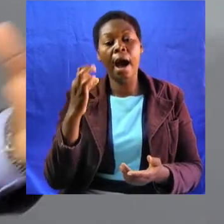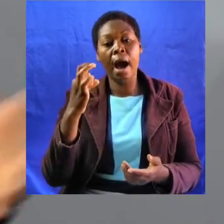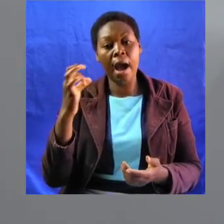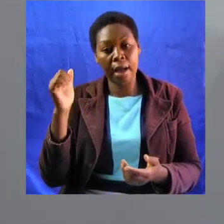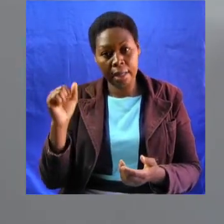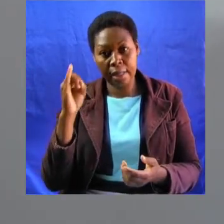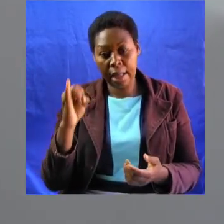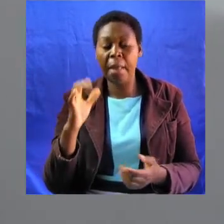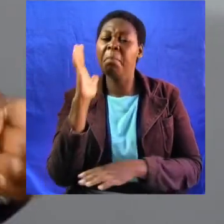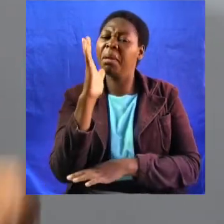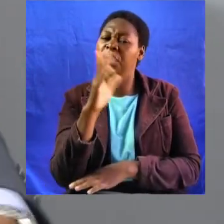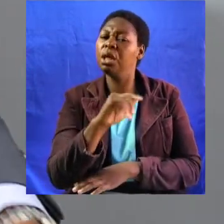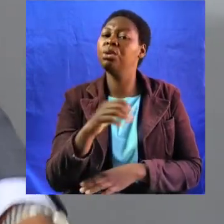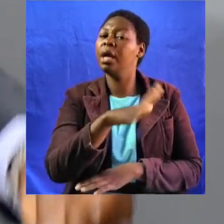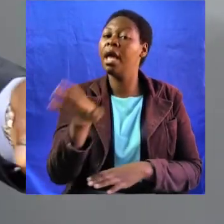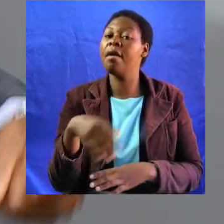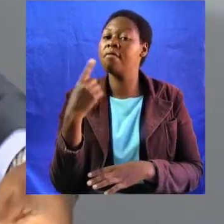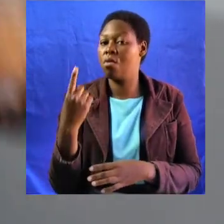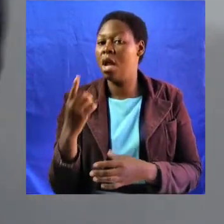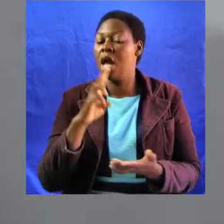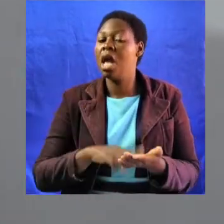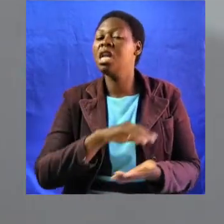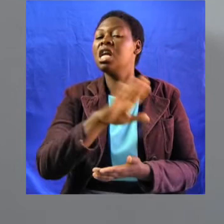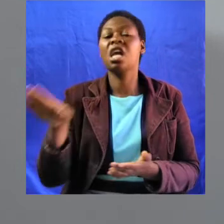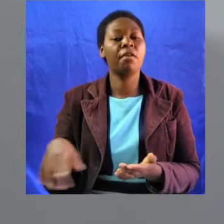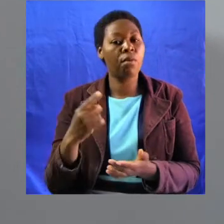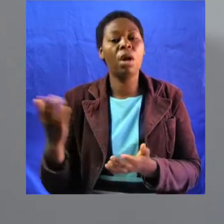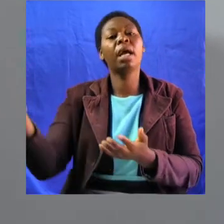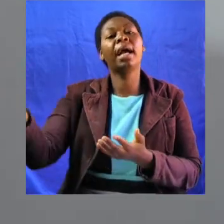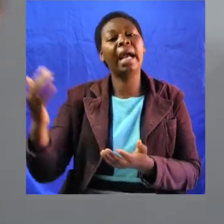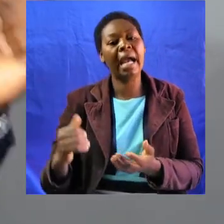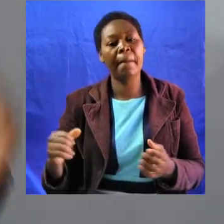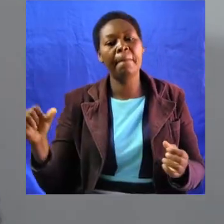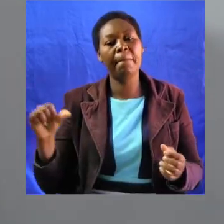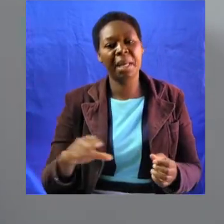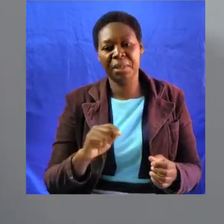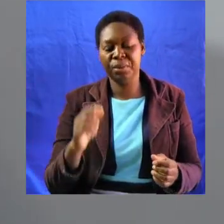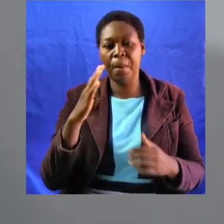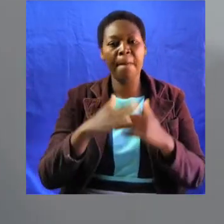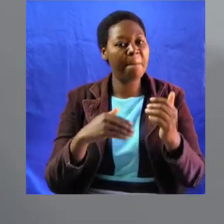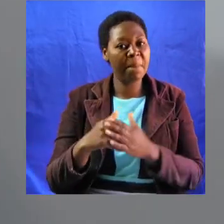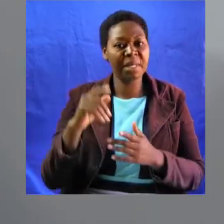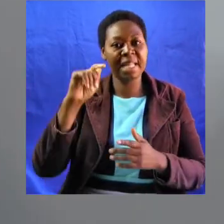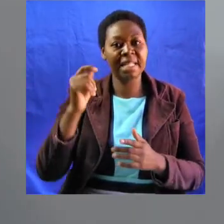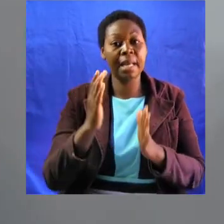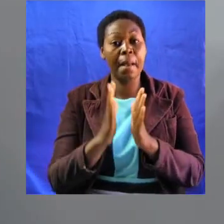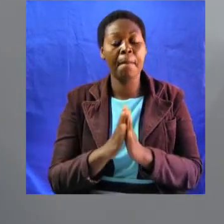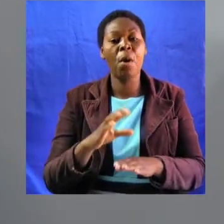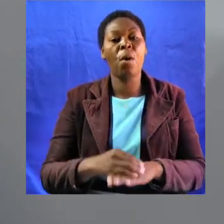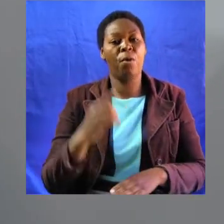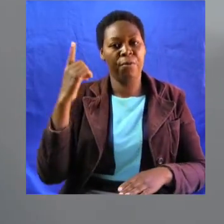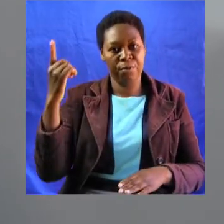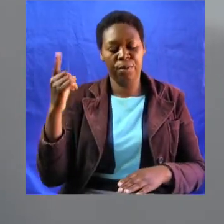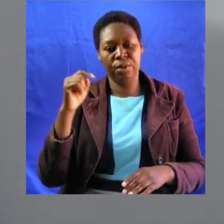Kuti hatipindei pabasa, hanzi vanhu vese vakadzimara vadzoka pabasa manje. Inzwai message yekupesa yaZakaria kuna Zerubabere.